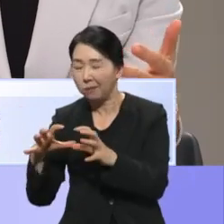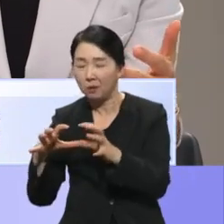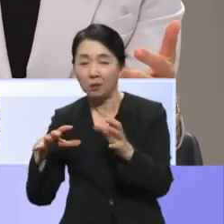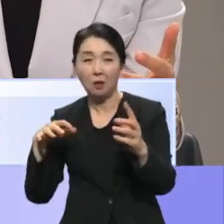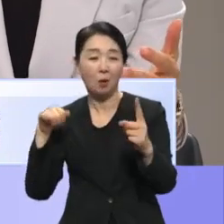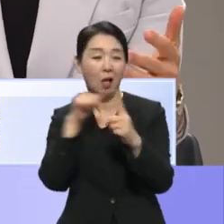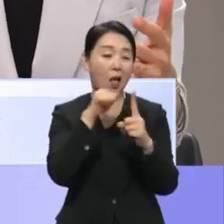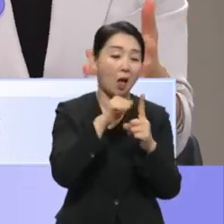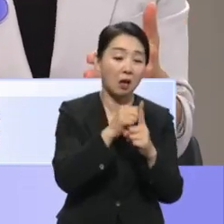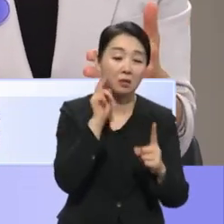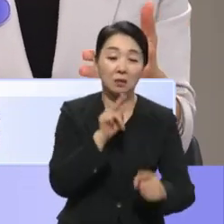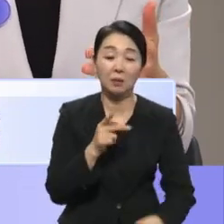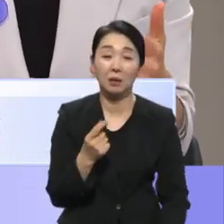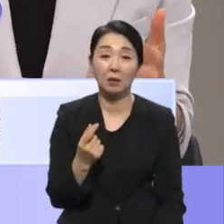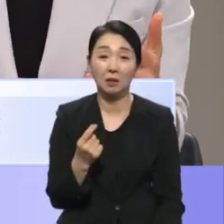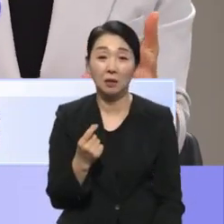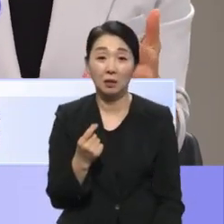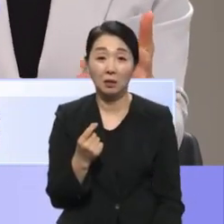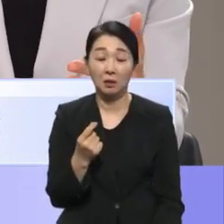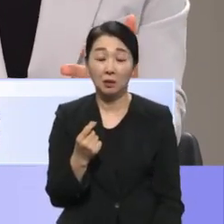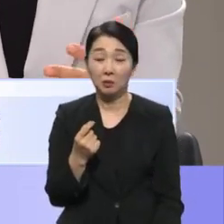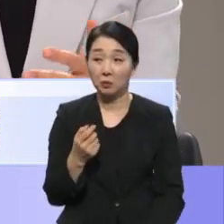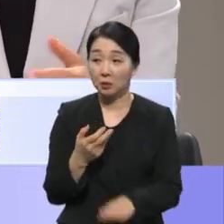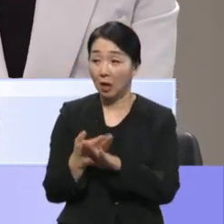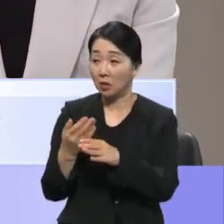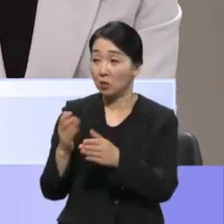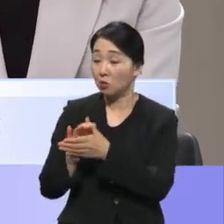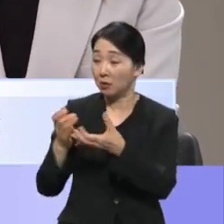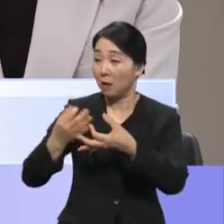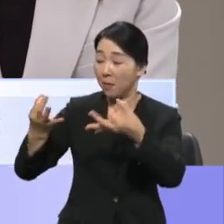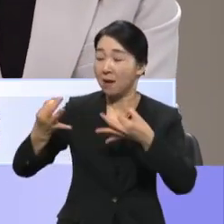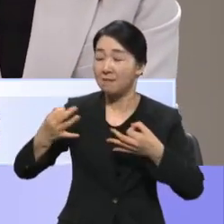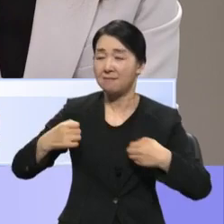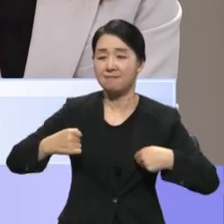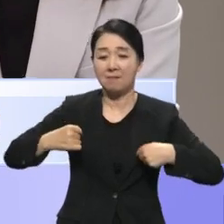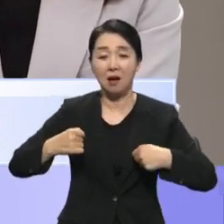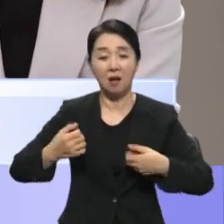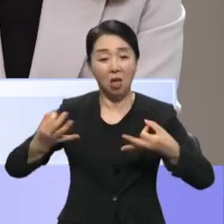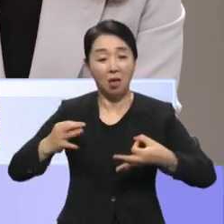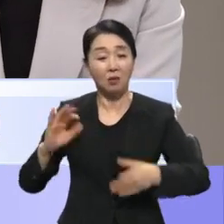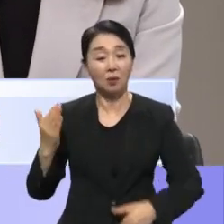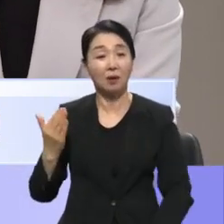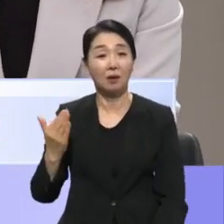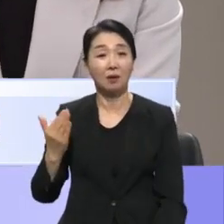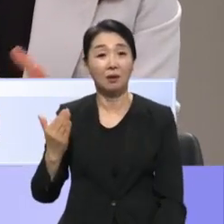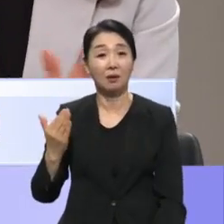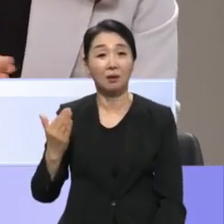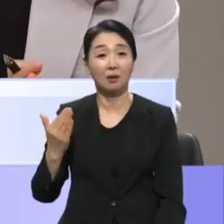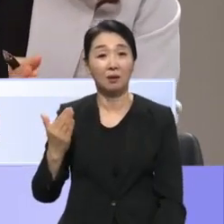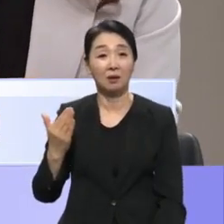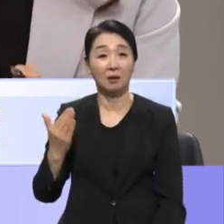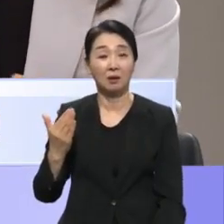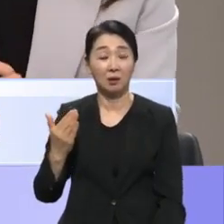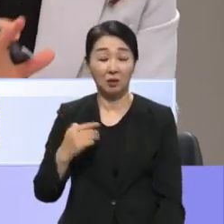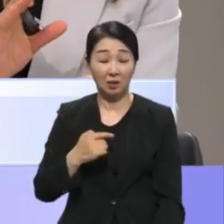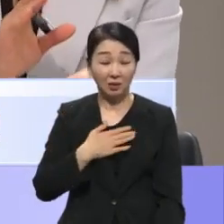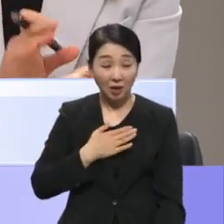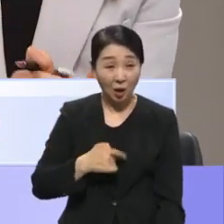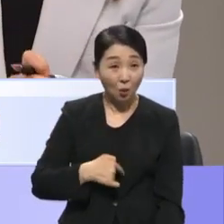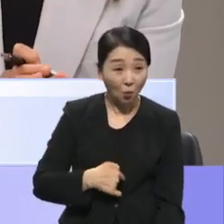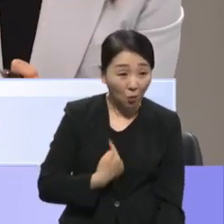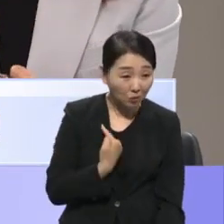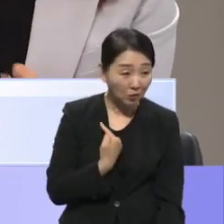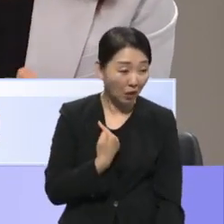.그들은함께행동하기때문에 더욱열심히노력하며,이것이단지자신들의